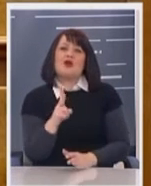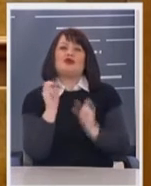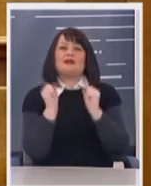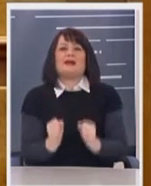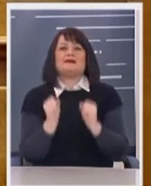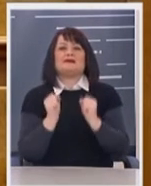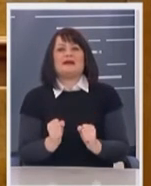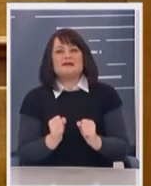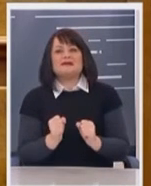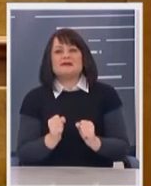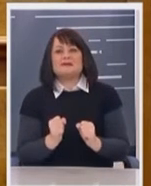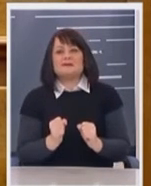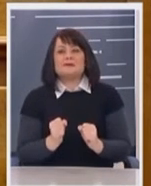θέσεις,